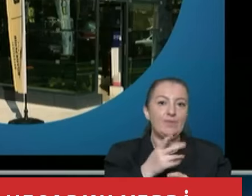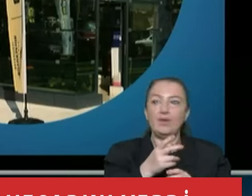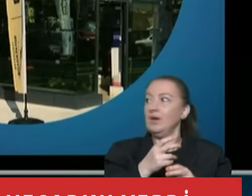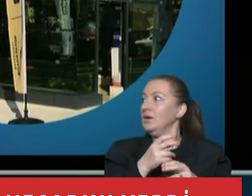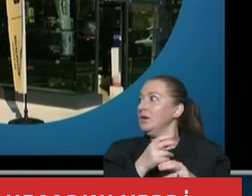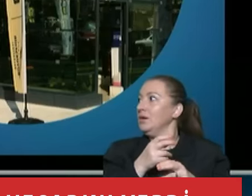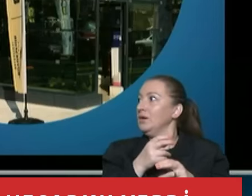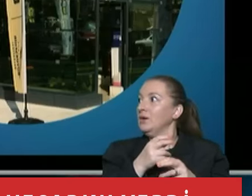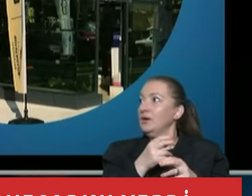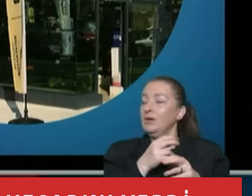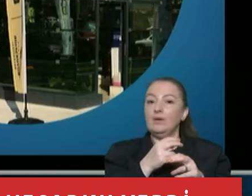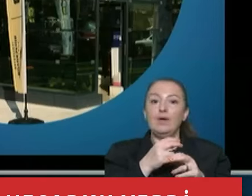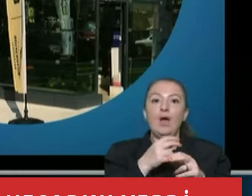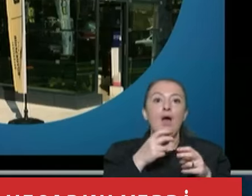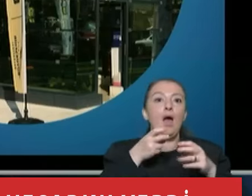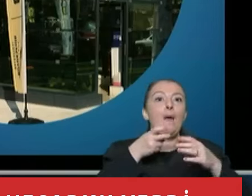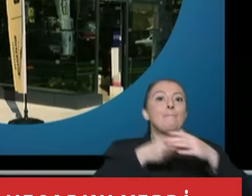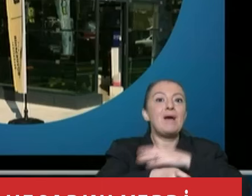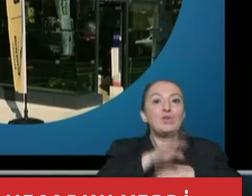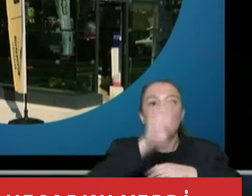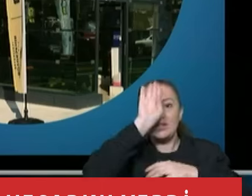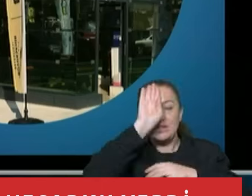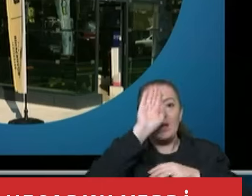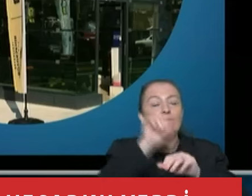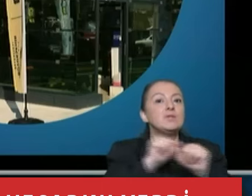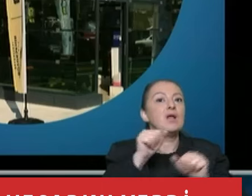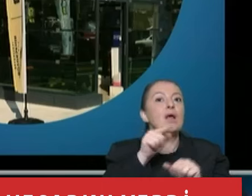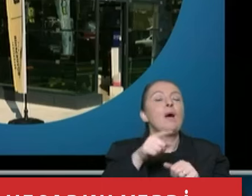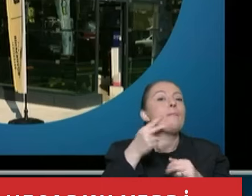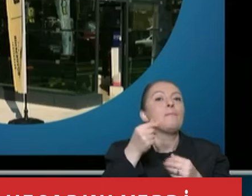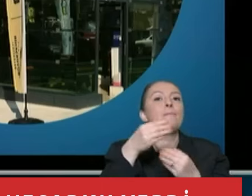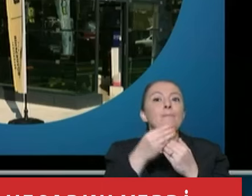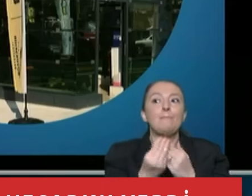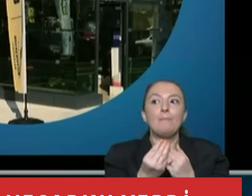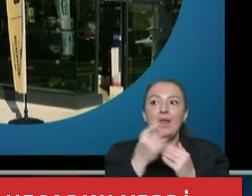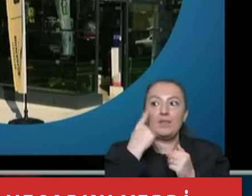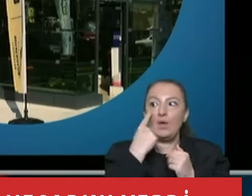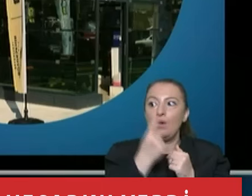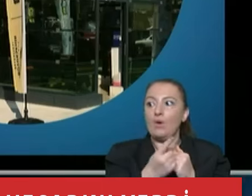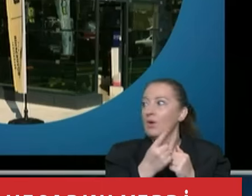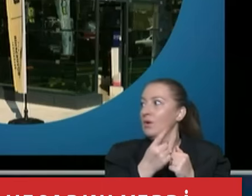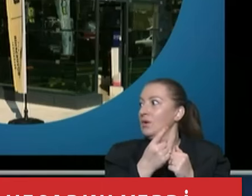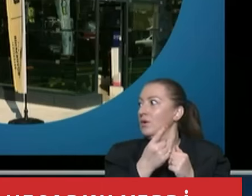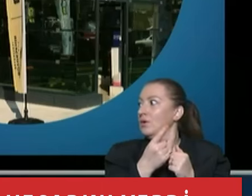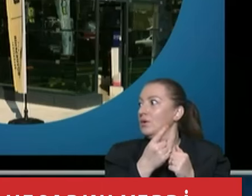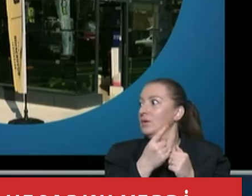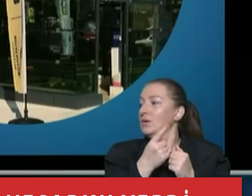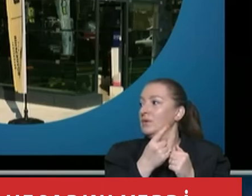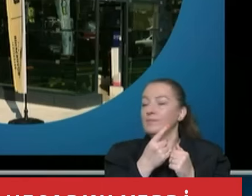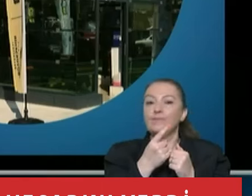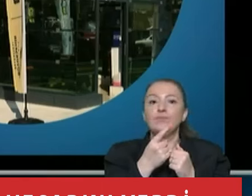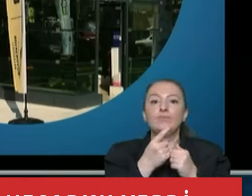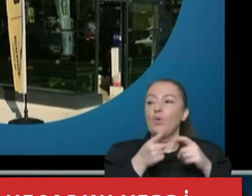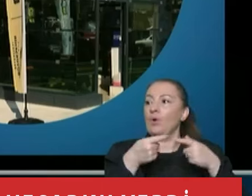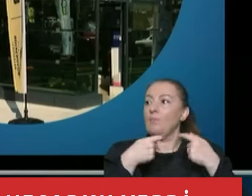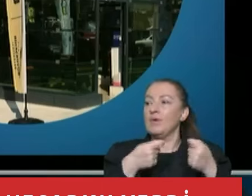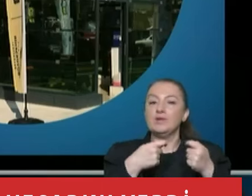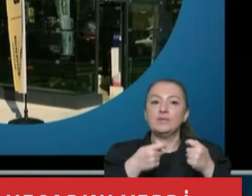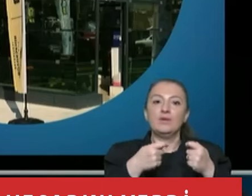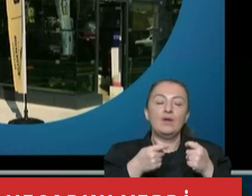zararda olmasının sebebi ise bilet fiyatlarının ve belirlenen sübvansiyon tutarlarının enflasyon kaynaklı maliyet